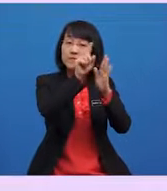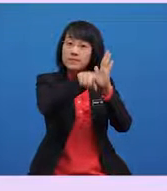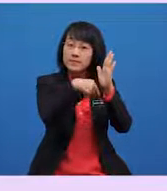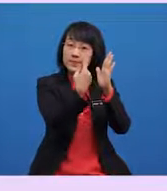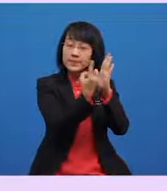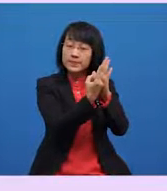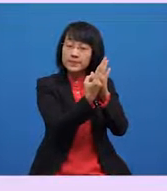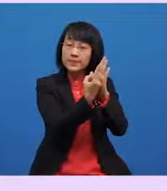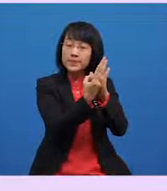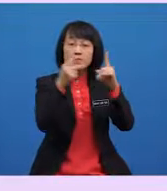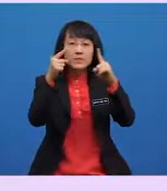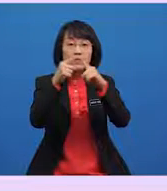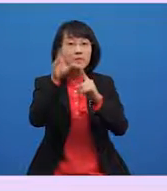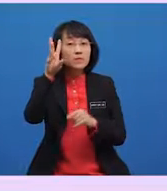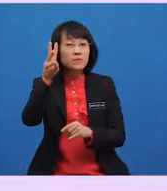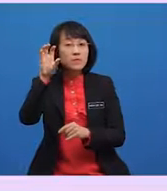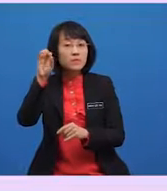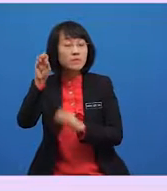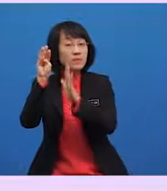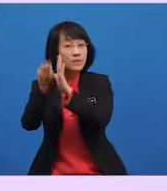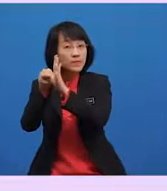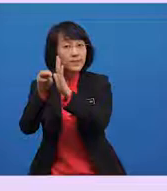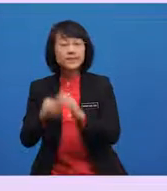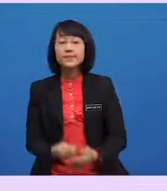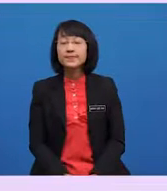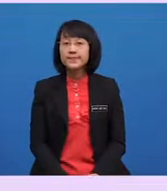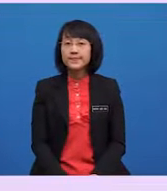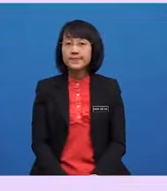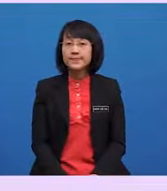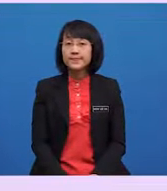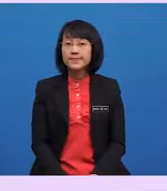tersebut kepada 60 minit. Maka,